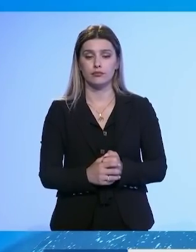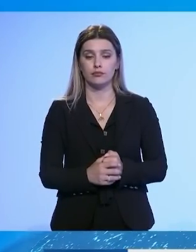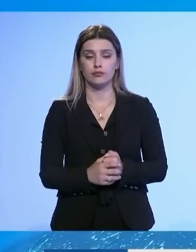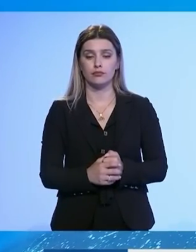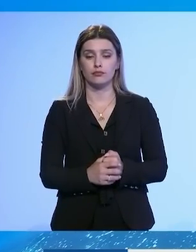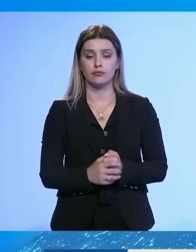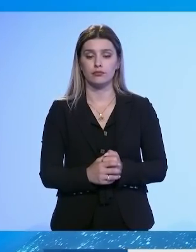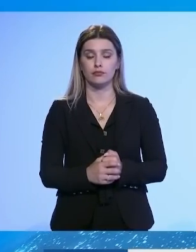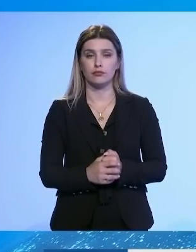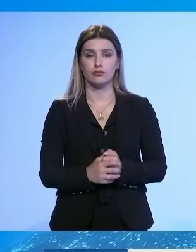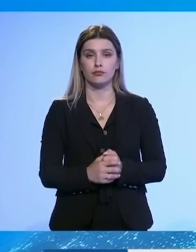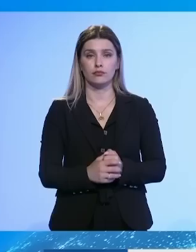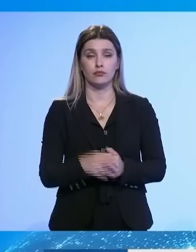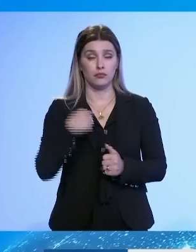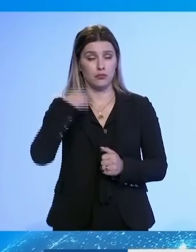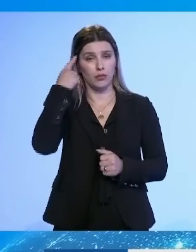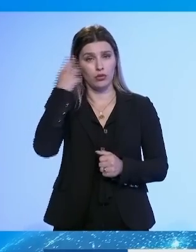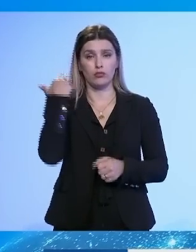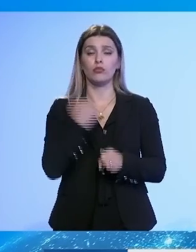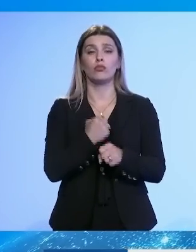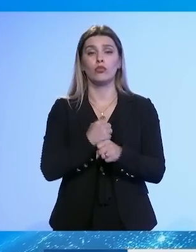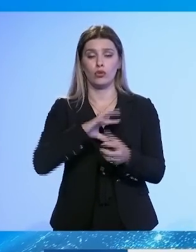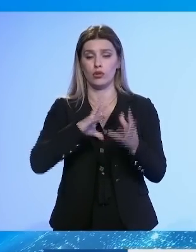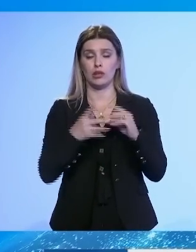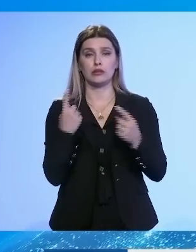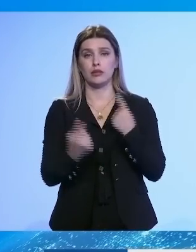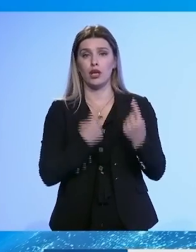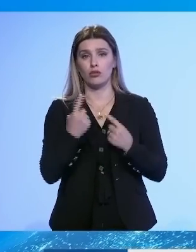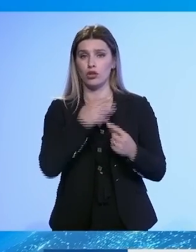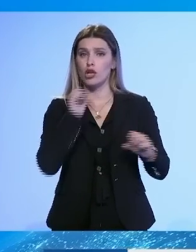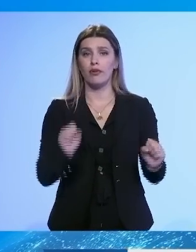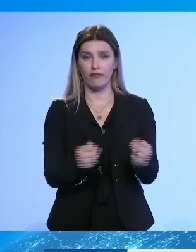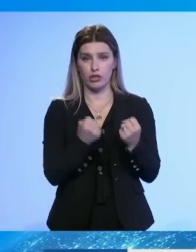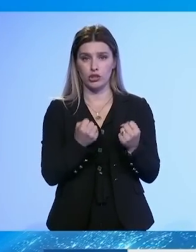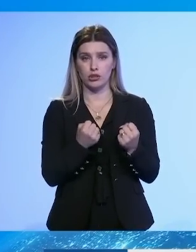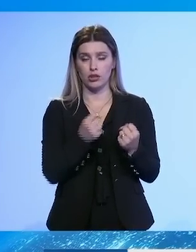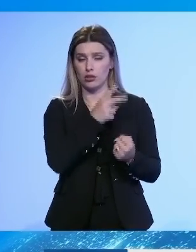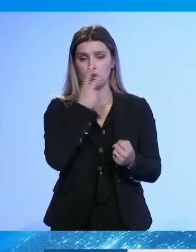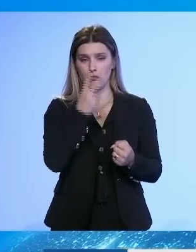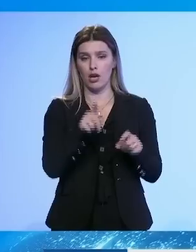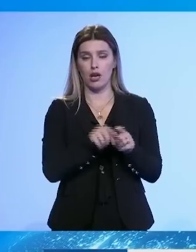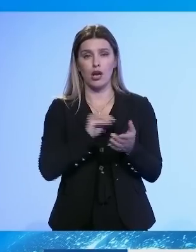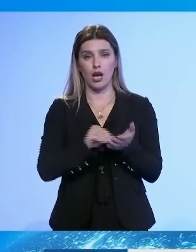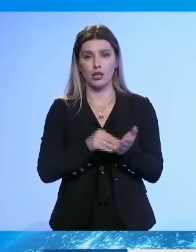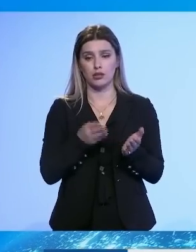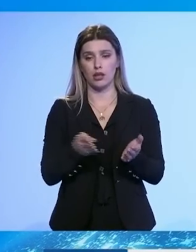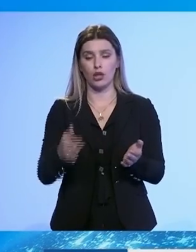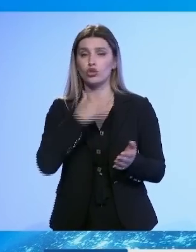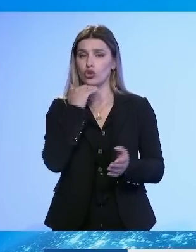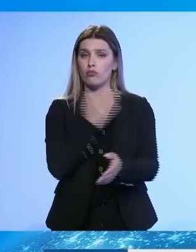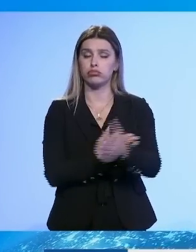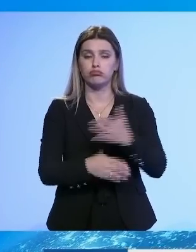të jashtëzakonshme, adet, pasin po e shihni laureatin Laura po ashtu, është bukur shumë e